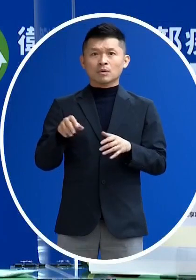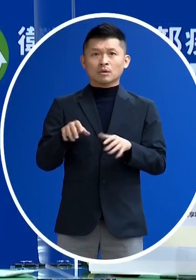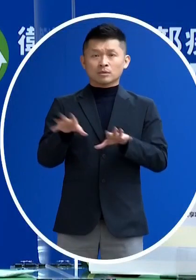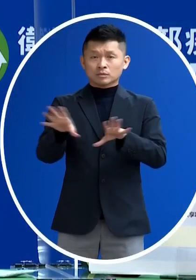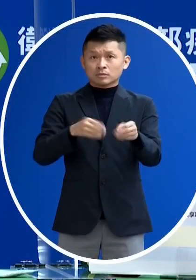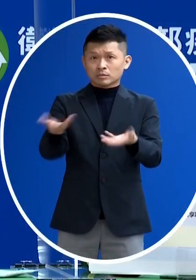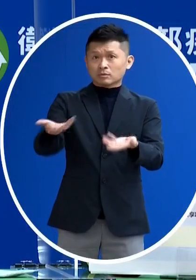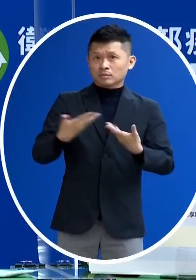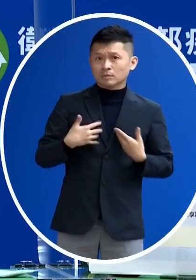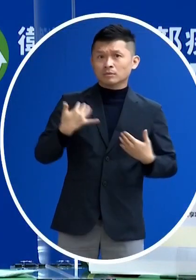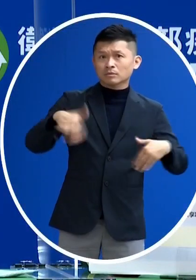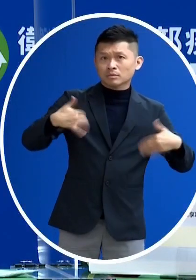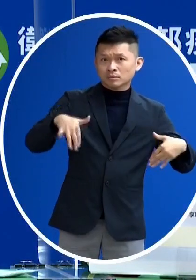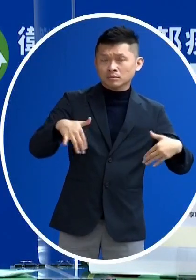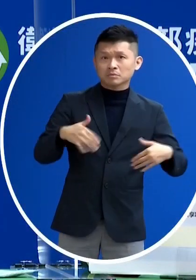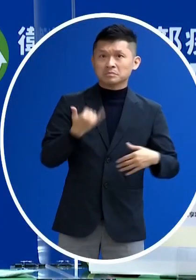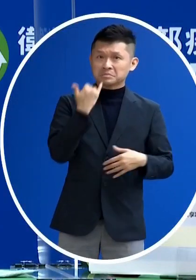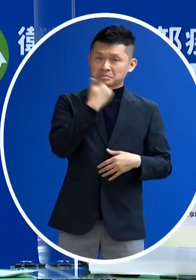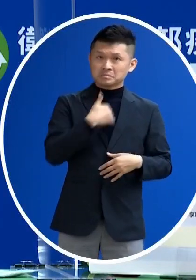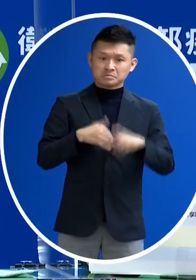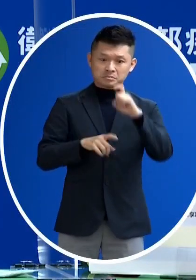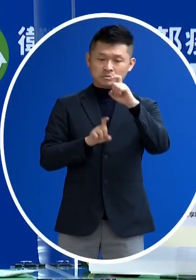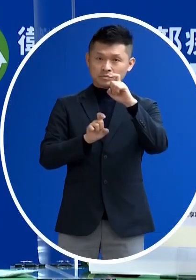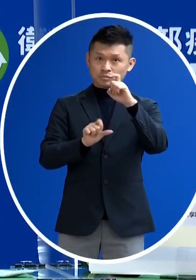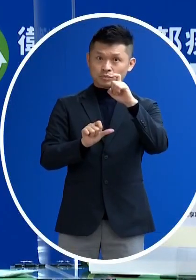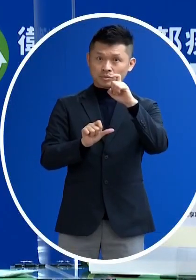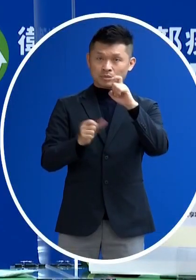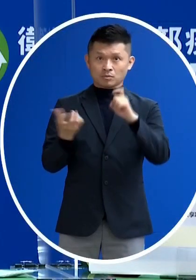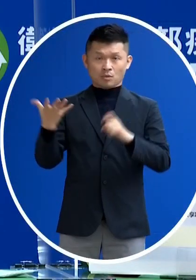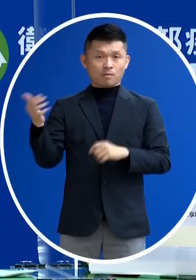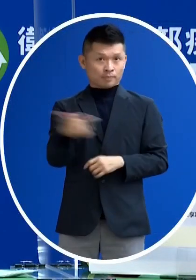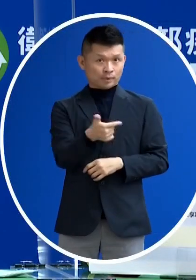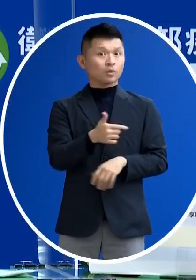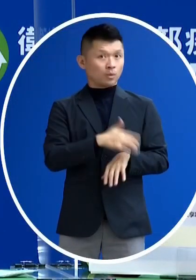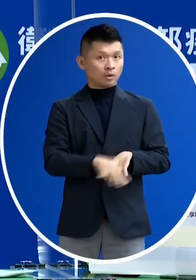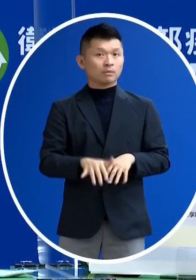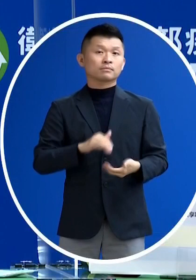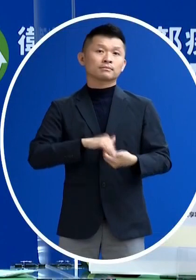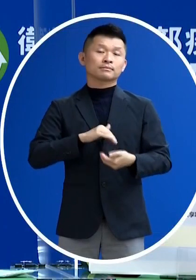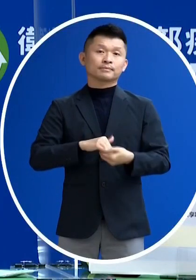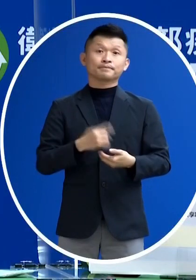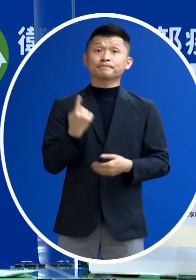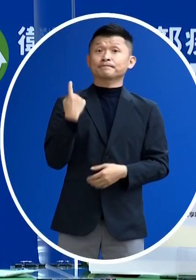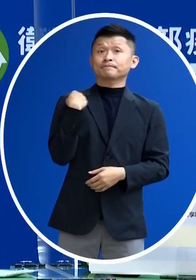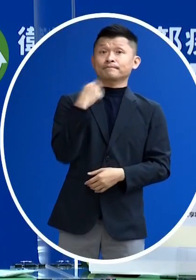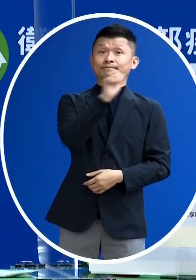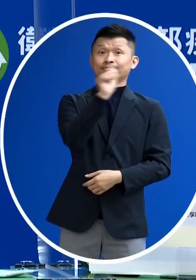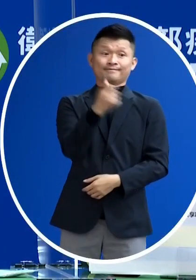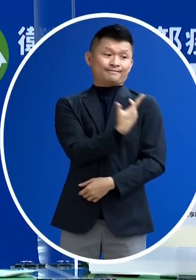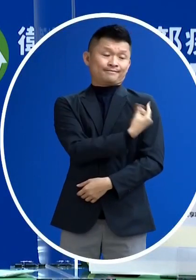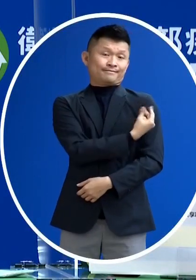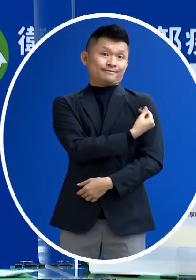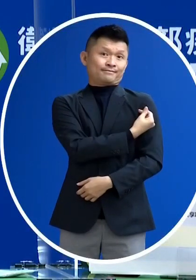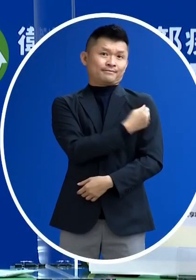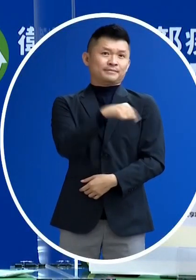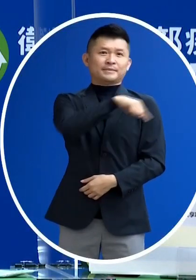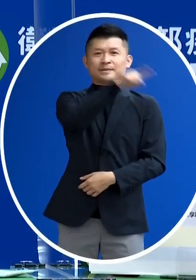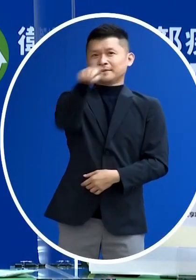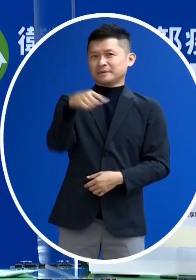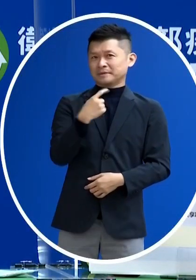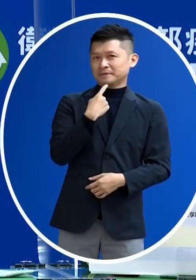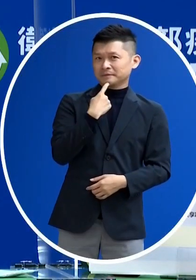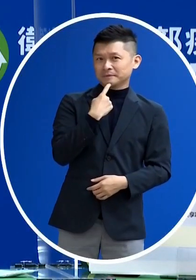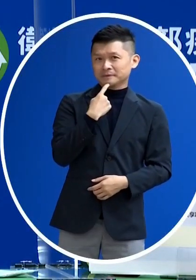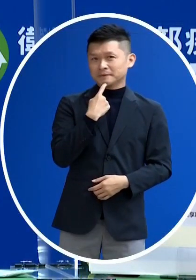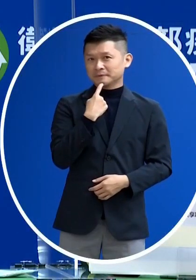有可能是超过10月15号也不一定。好，那至于在昨天是打 A G，并没有像大家在